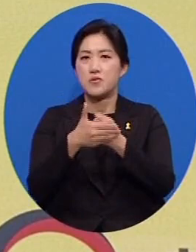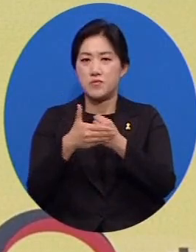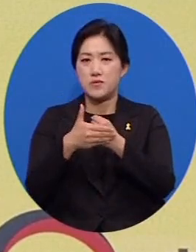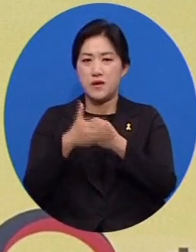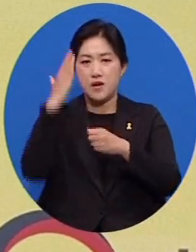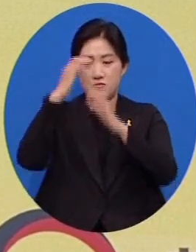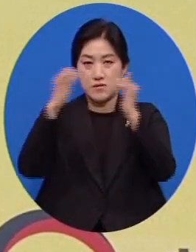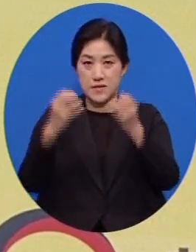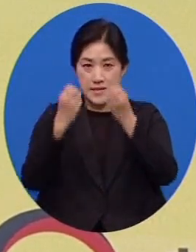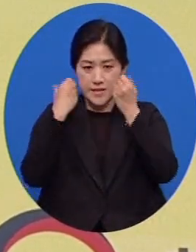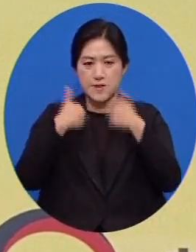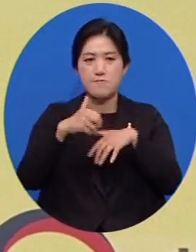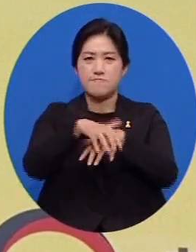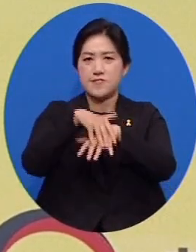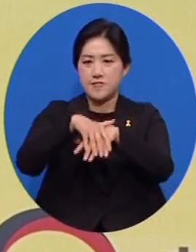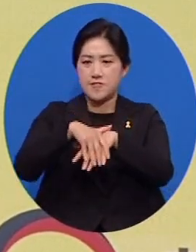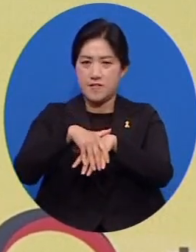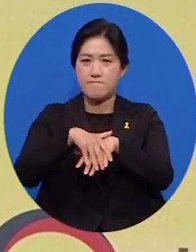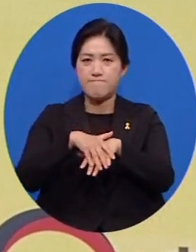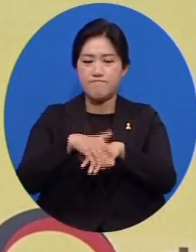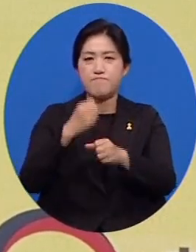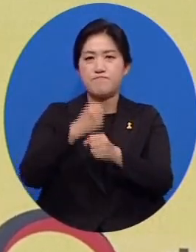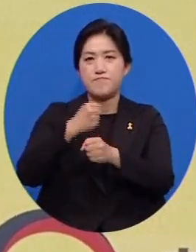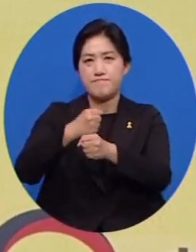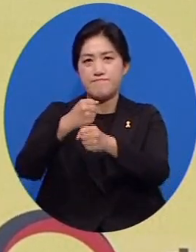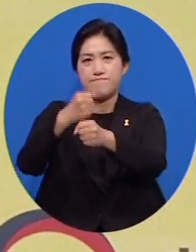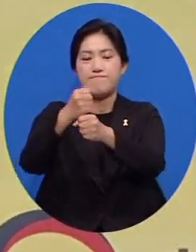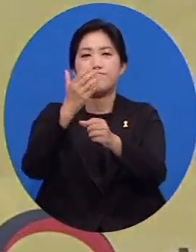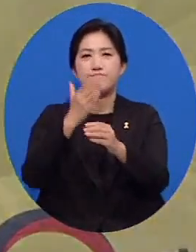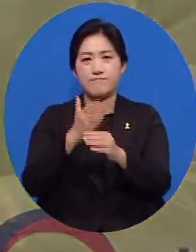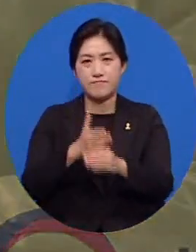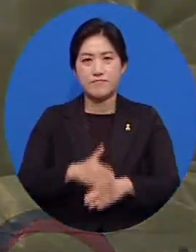새로운 시스템을 만들어가고 있습니다.